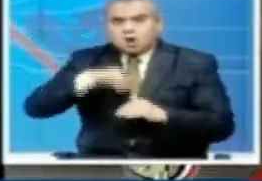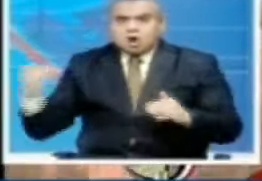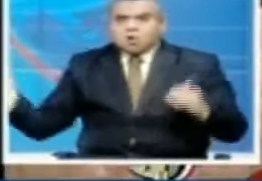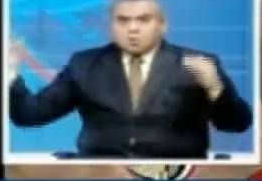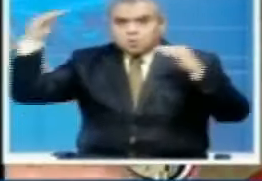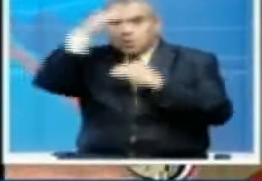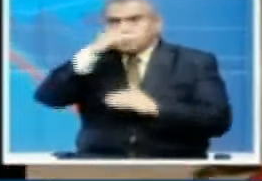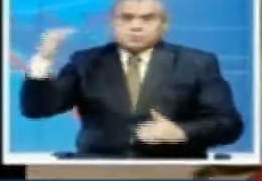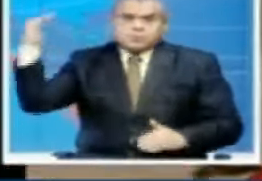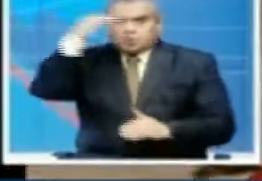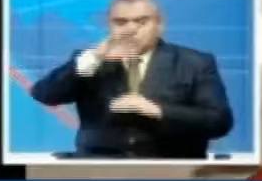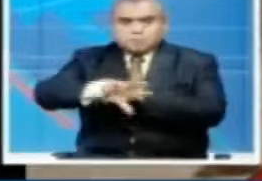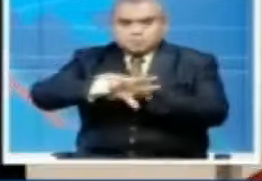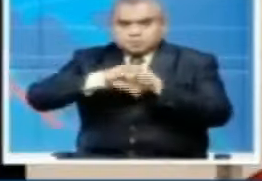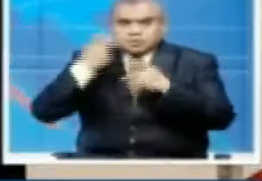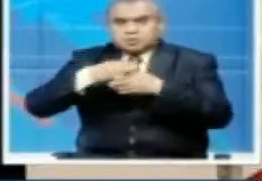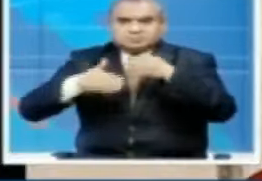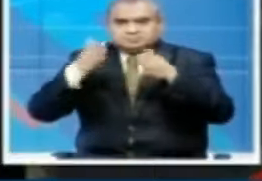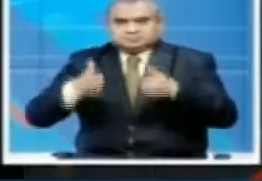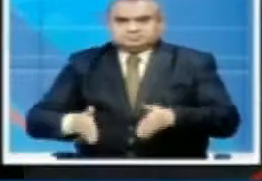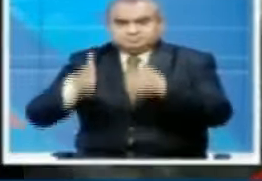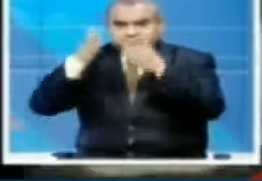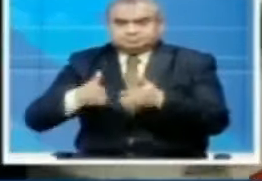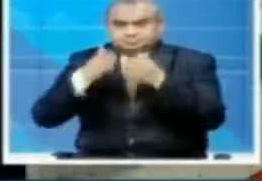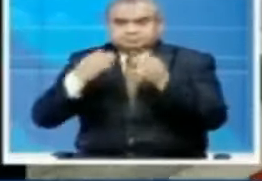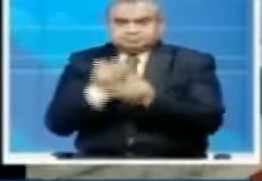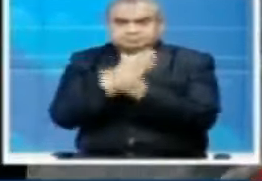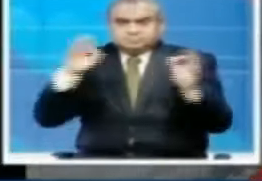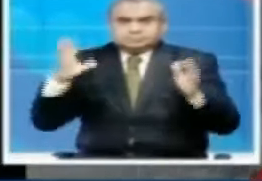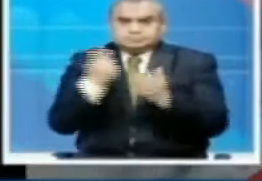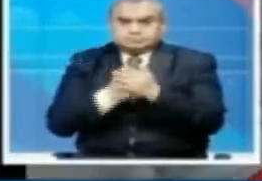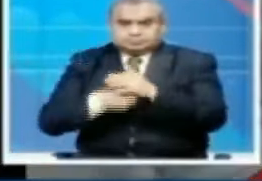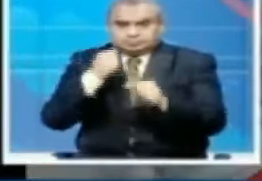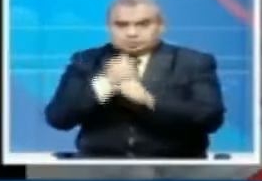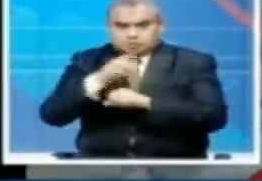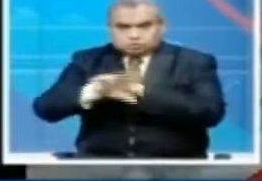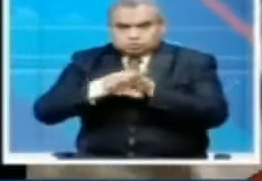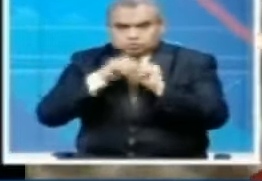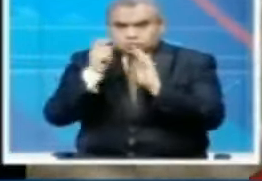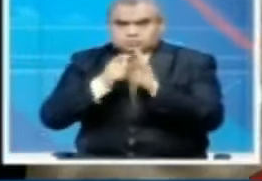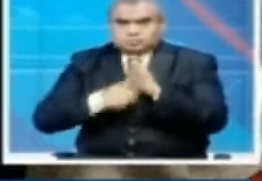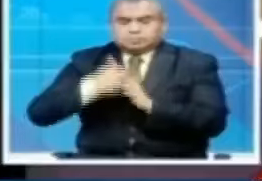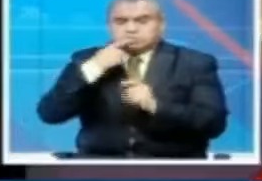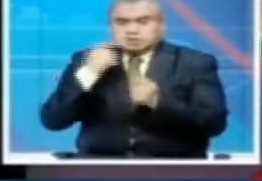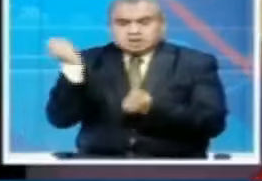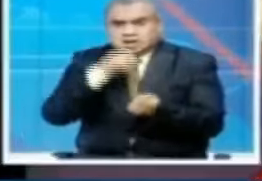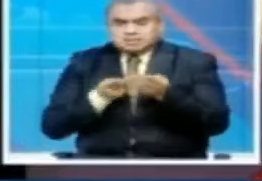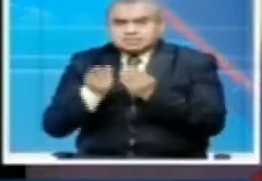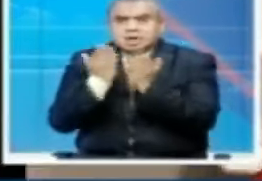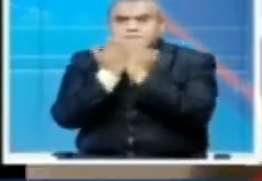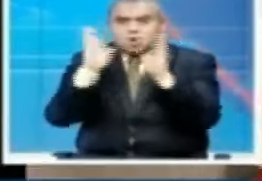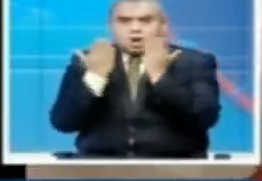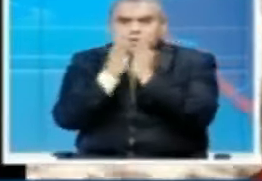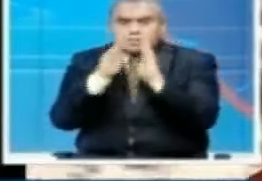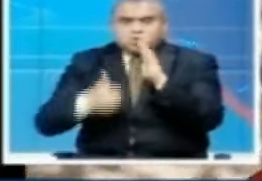غير المجتمعات العمرانية، المجتمعات العمرانية، التجمعات الصناعية، 4 تجمعات